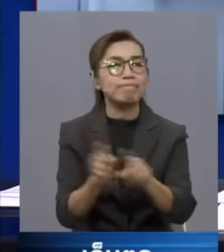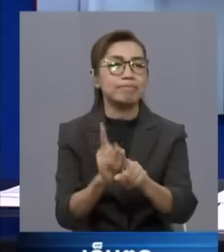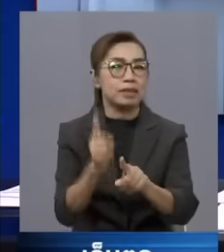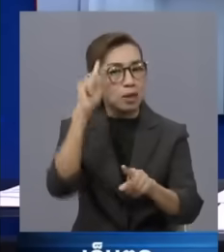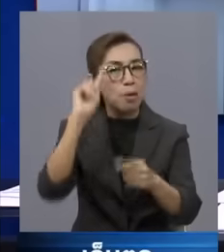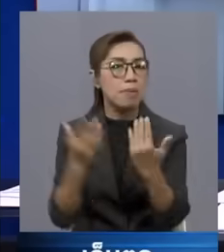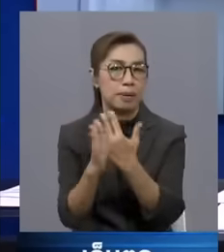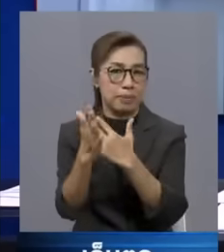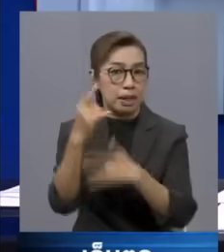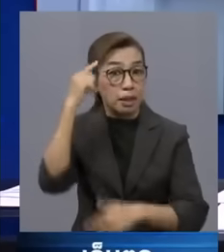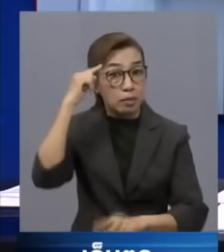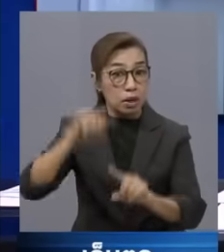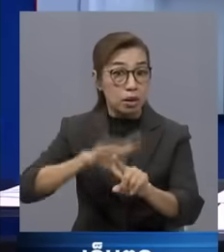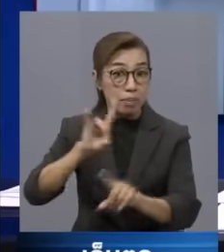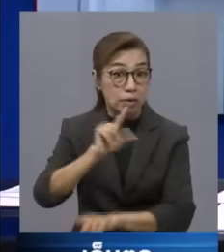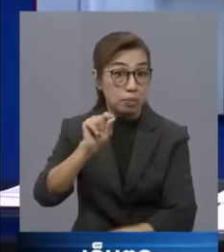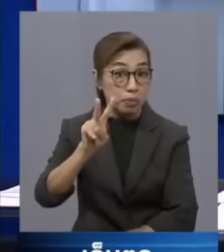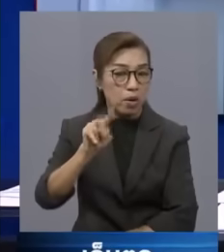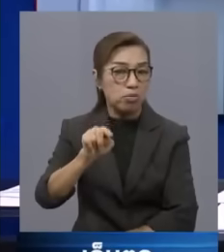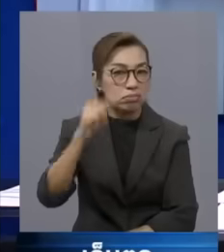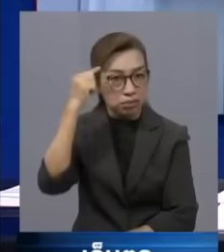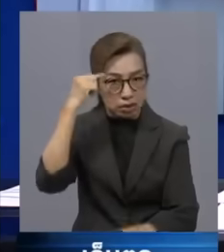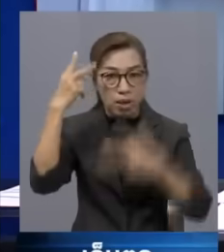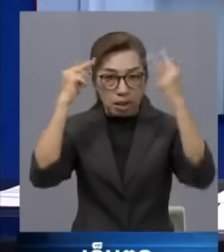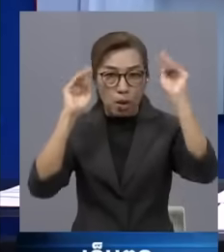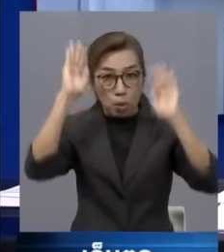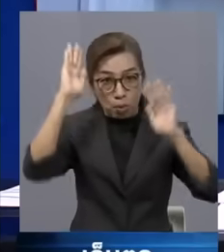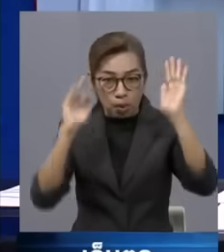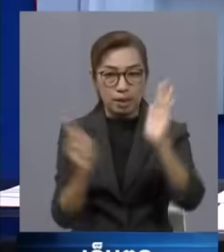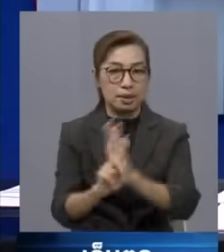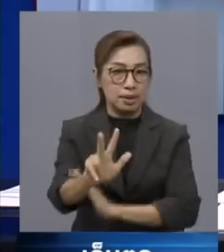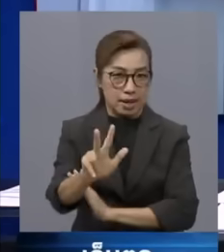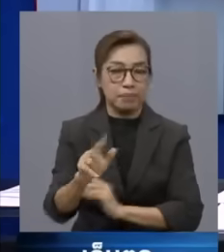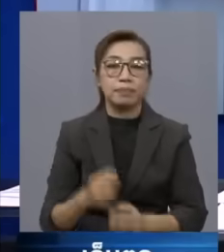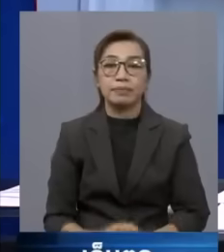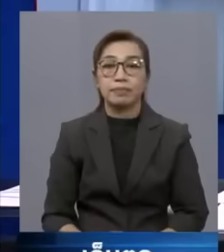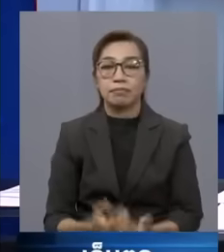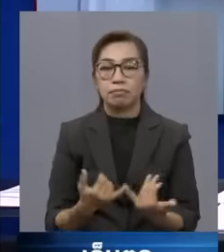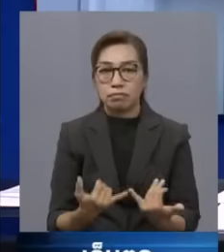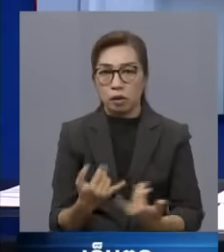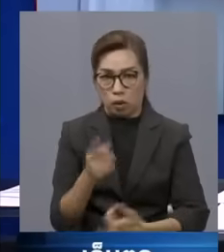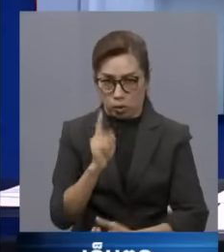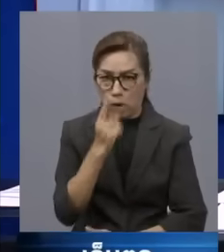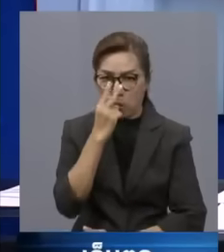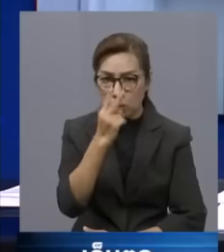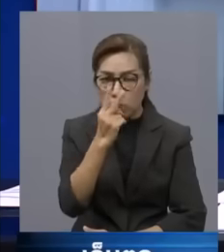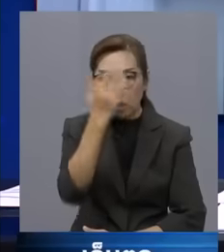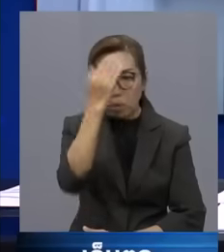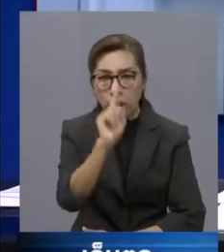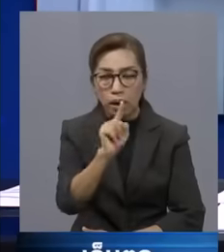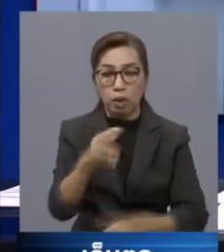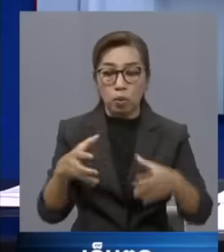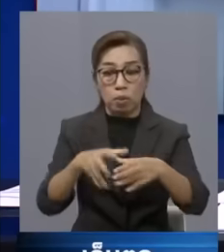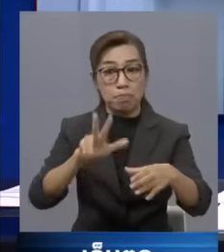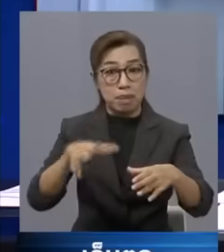ถ้าในวันที่22สิงหาคมจะเป็นการโหวตนายกรัฐมนตรีอีกครั้งที่ 3นะครับซึ่งก็น่าจับตานะฮะว่าการทำงานของ